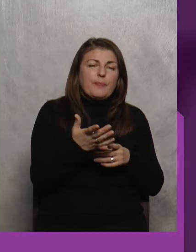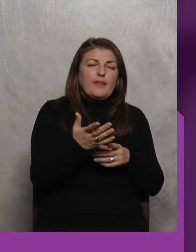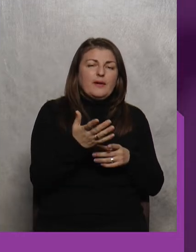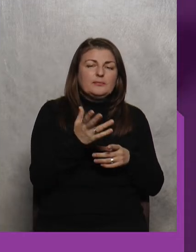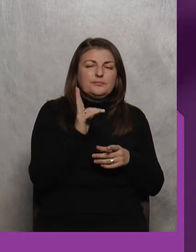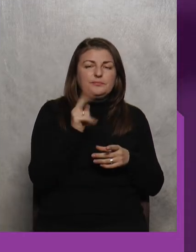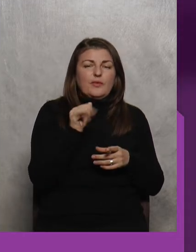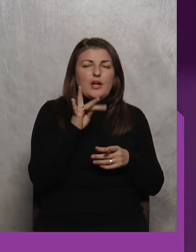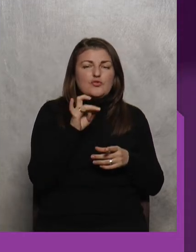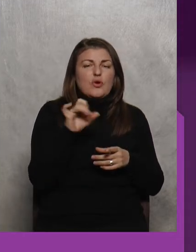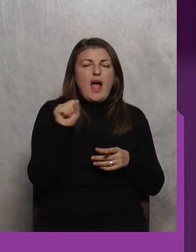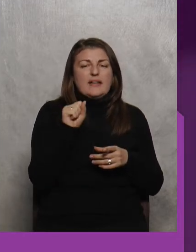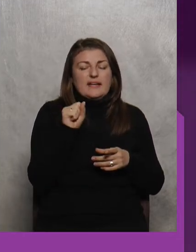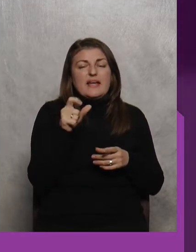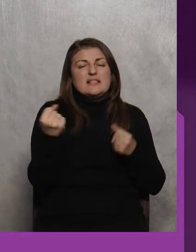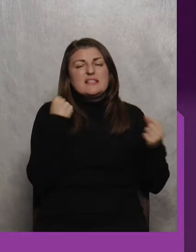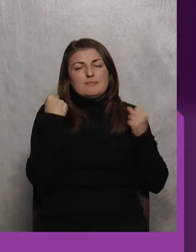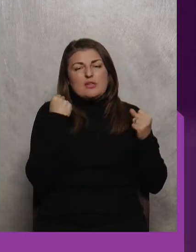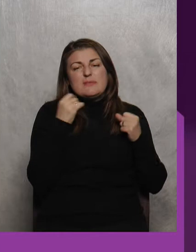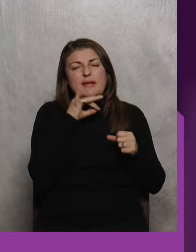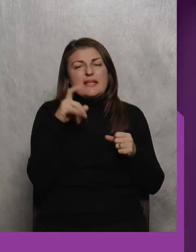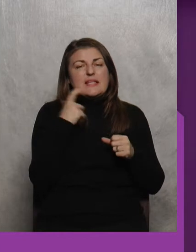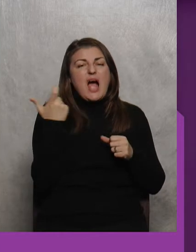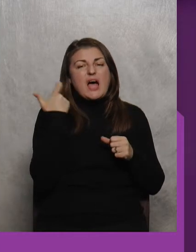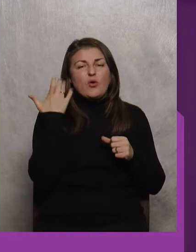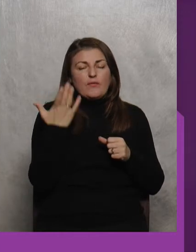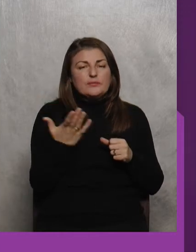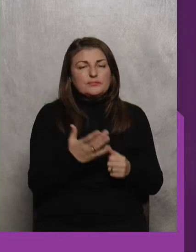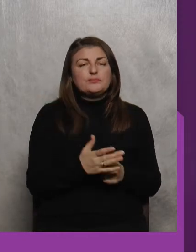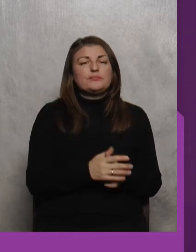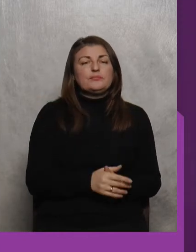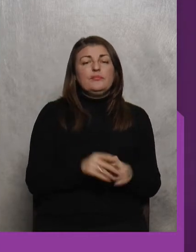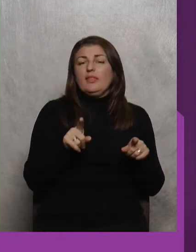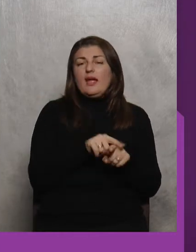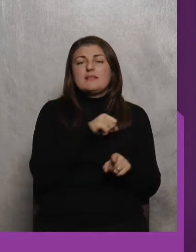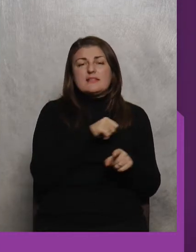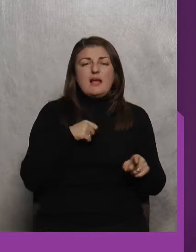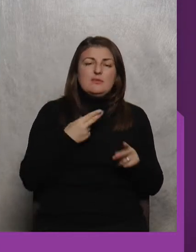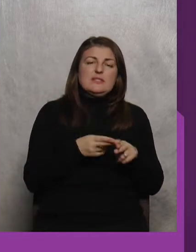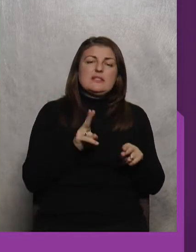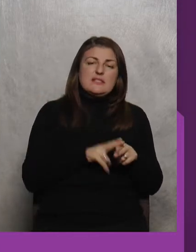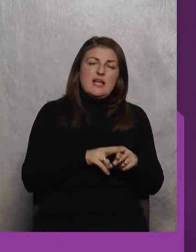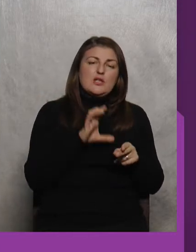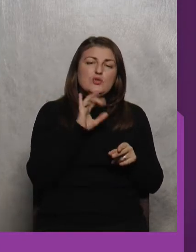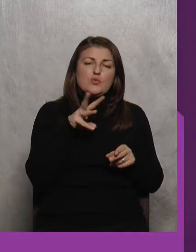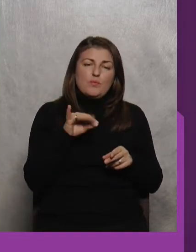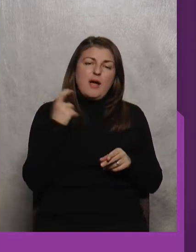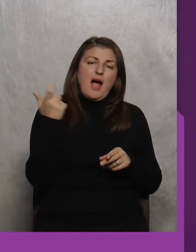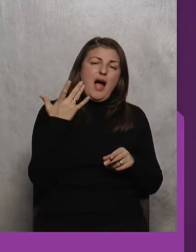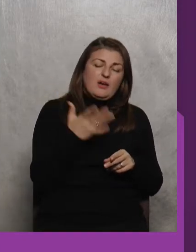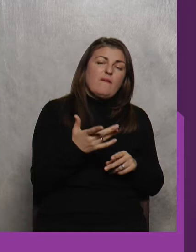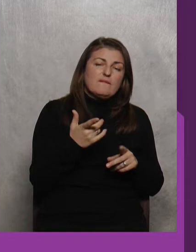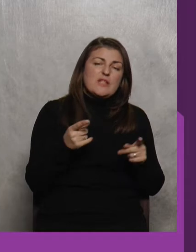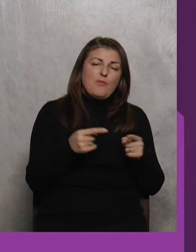Качуром Андрієм, спортсменом із Харкова. Так само це Суми і Харків,